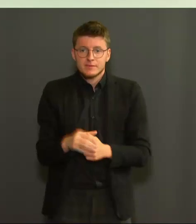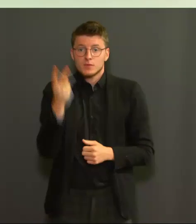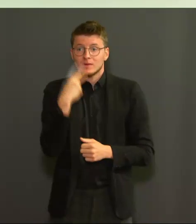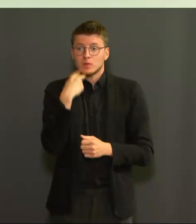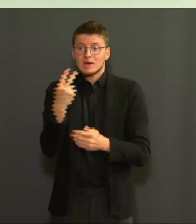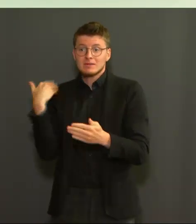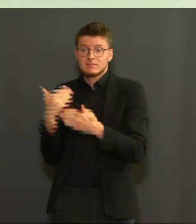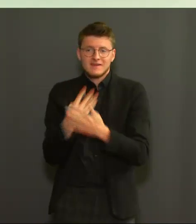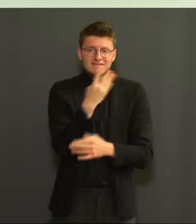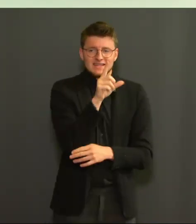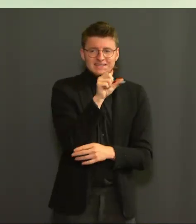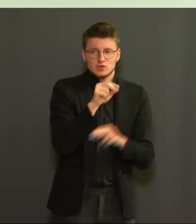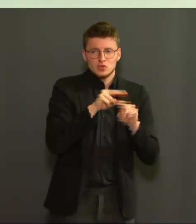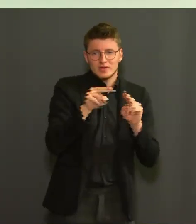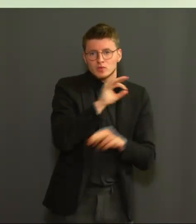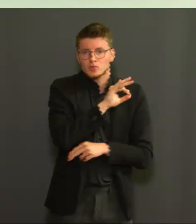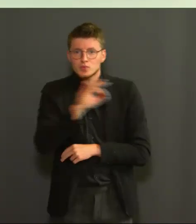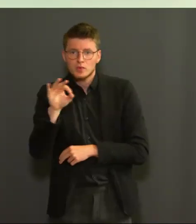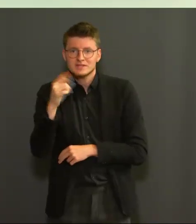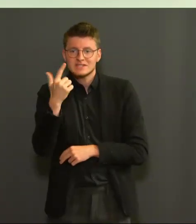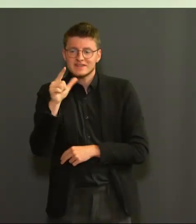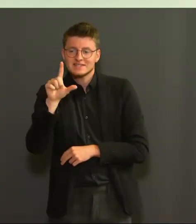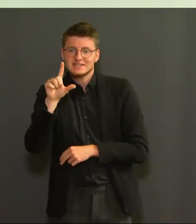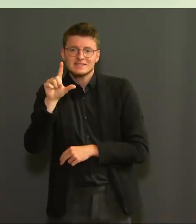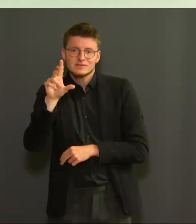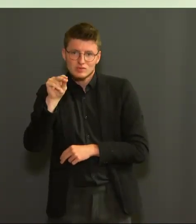van de besmettingen veroorzaakt door de alpha-variant,